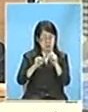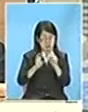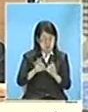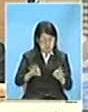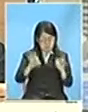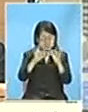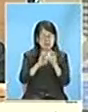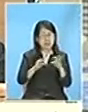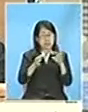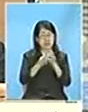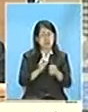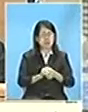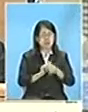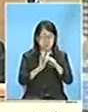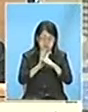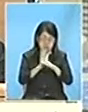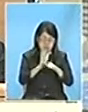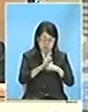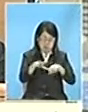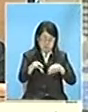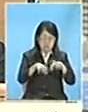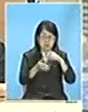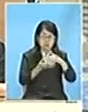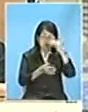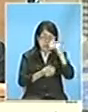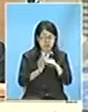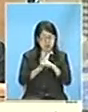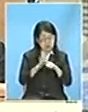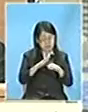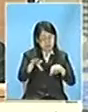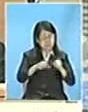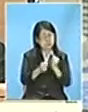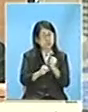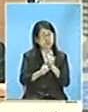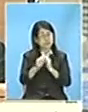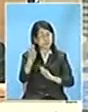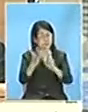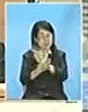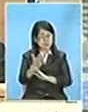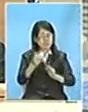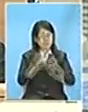ของหลักการเรื่องการจัดการศึกษาหลักการในการบริหารราชการแผ่นดินที่